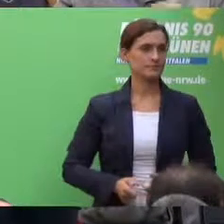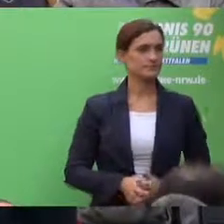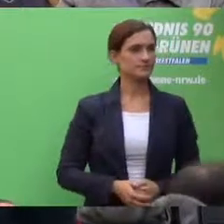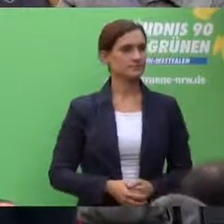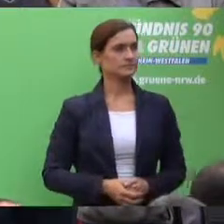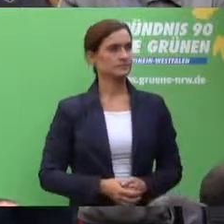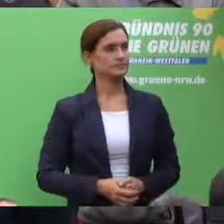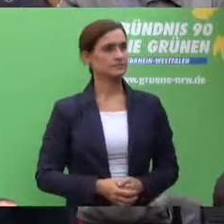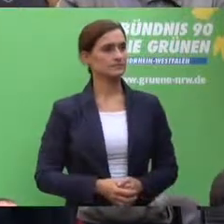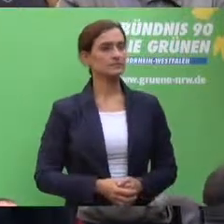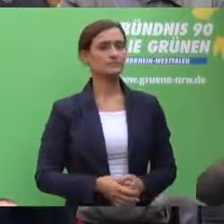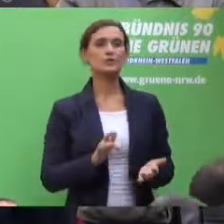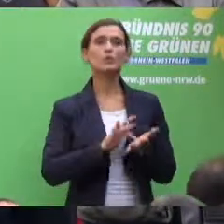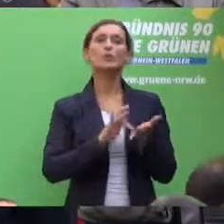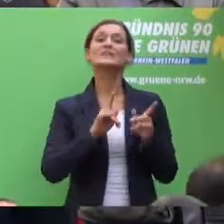Und